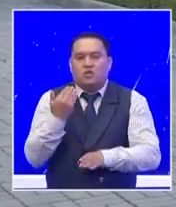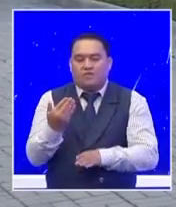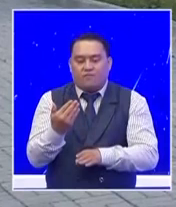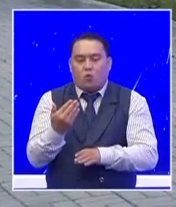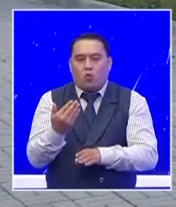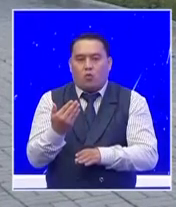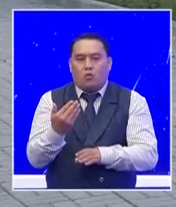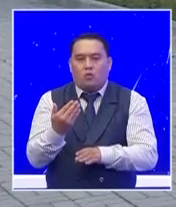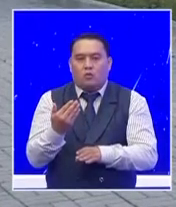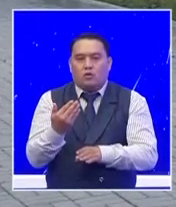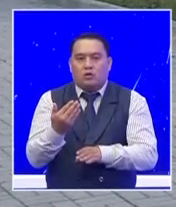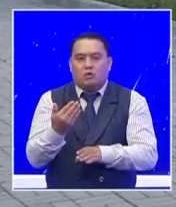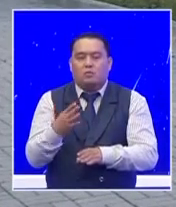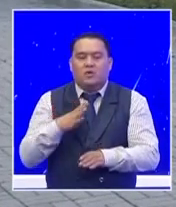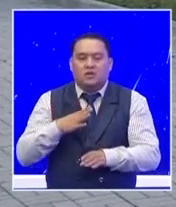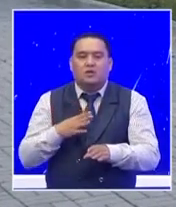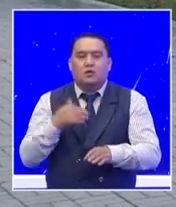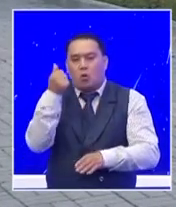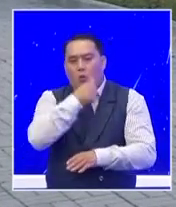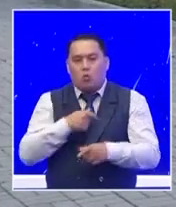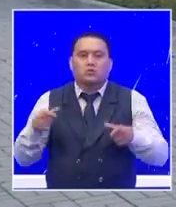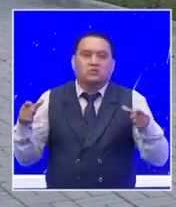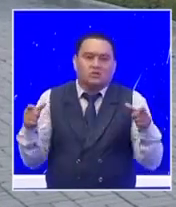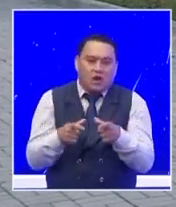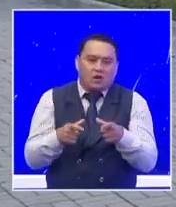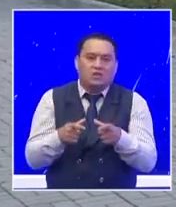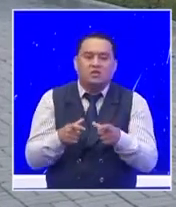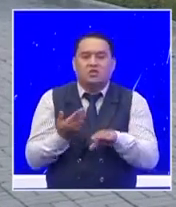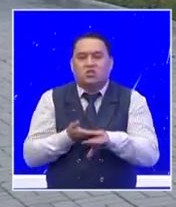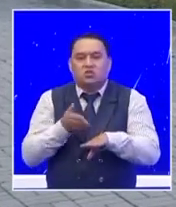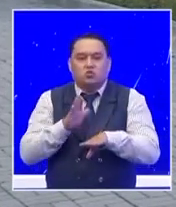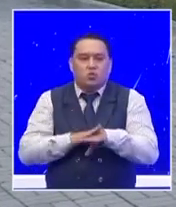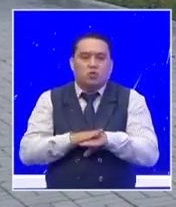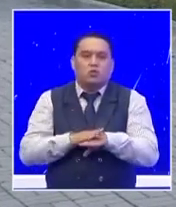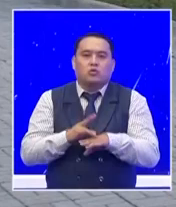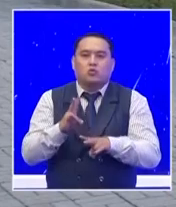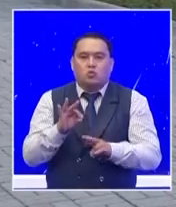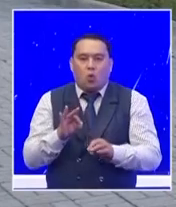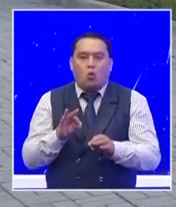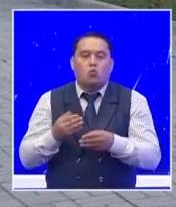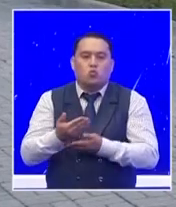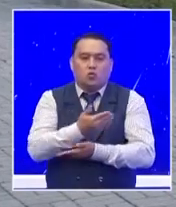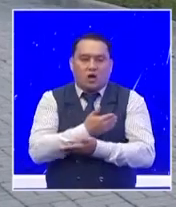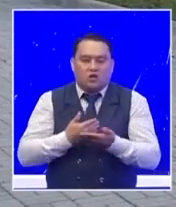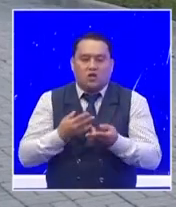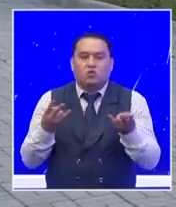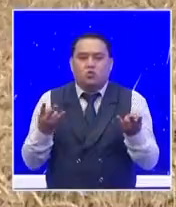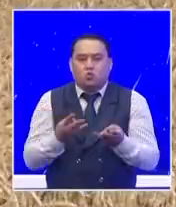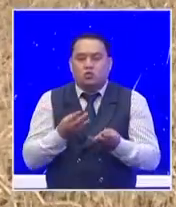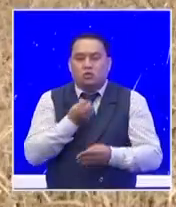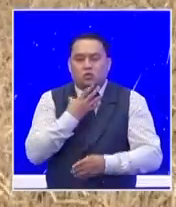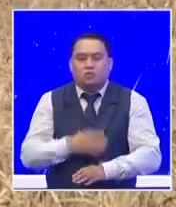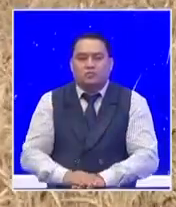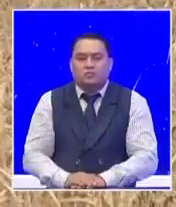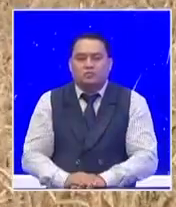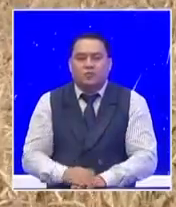сырьем. Хоть год был сложный, карантин. Но, тем не менее, урожай, виды на урожай неплохой.